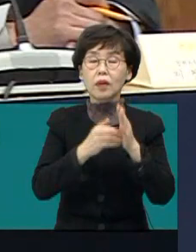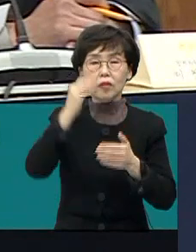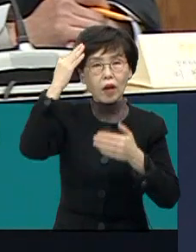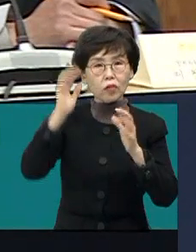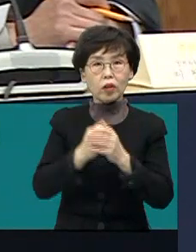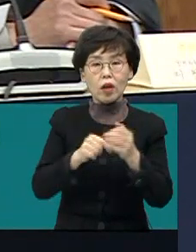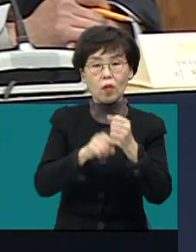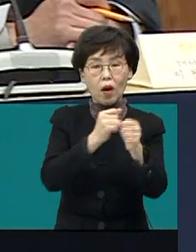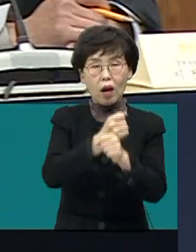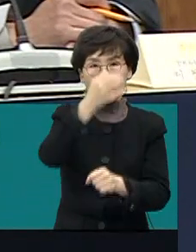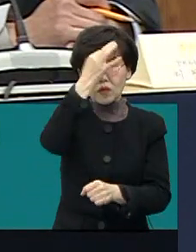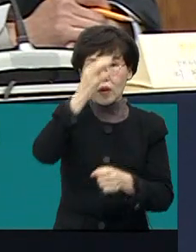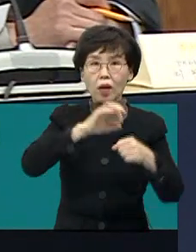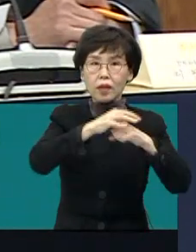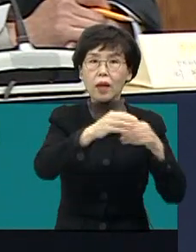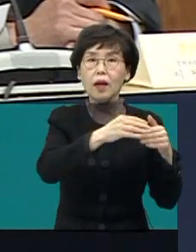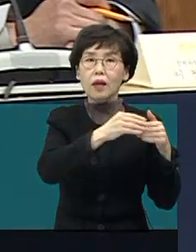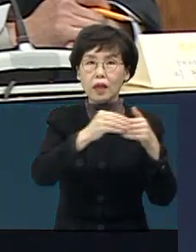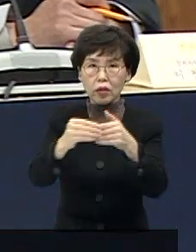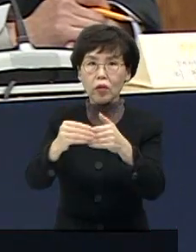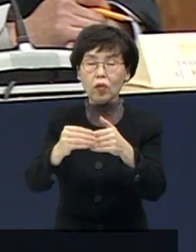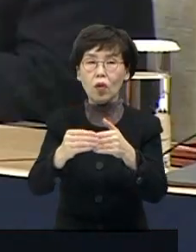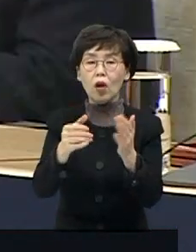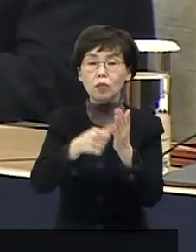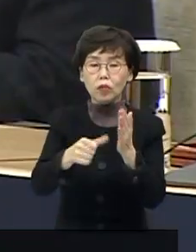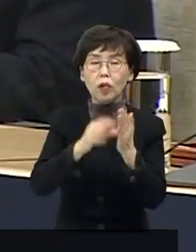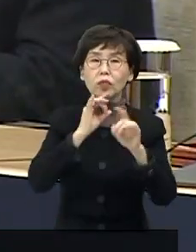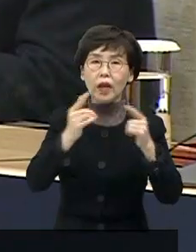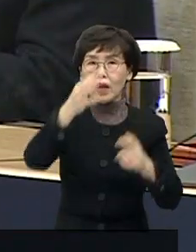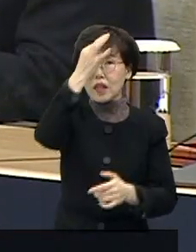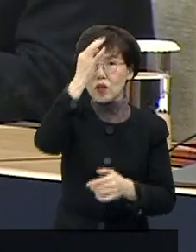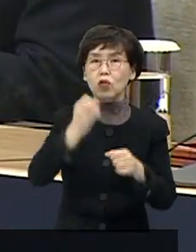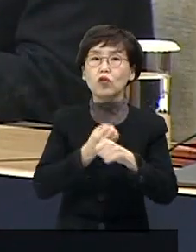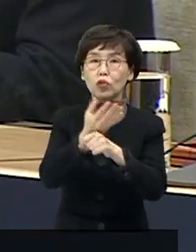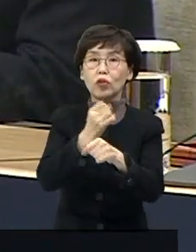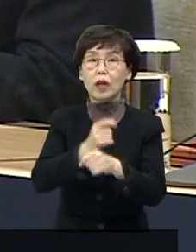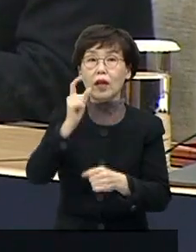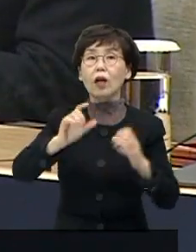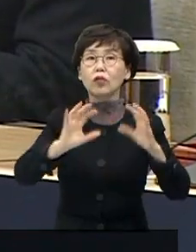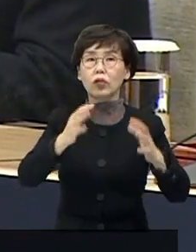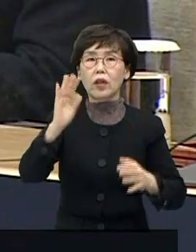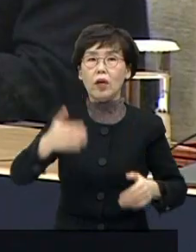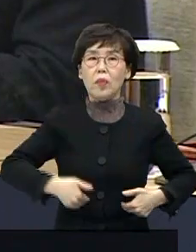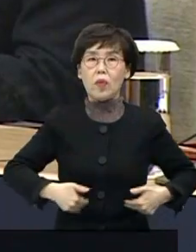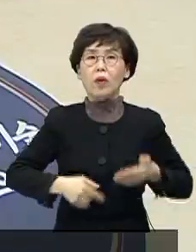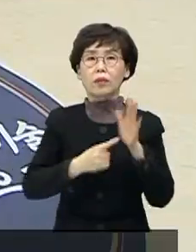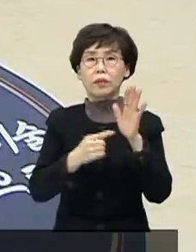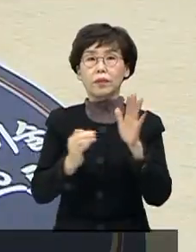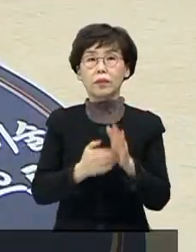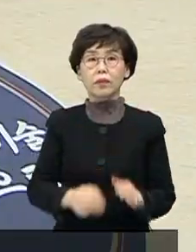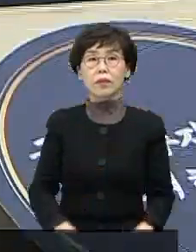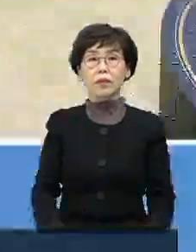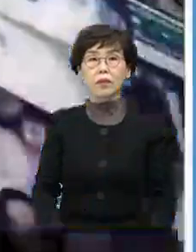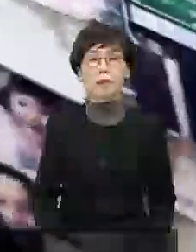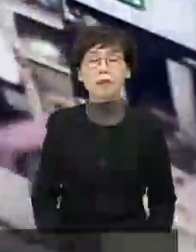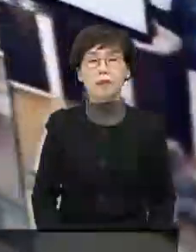우리나라가 과학기술에서 세계를 선도하고 제품을 넘어서 기술을 수출하는 강국이 돼야 한다고 말했습니다.